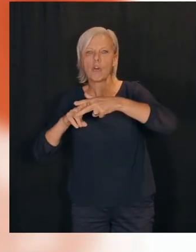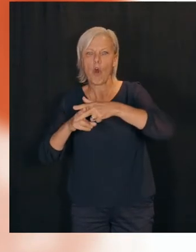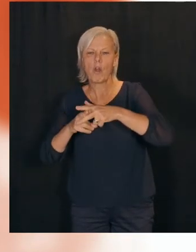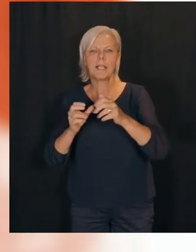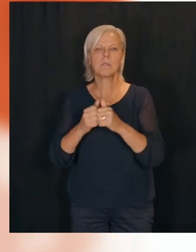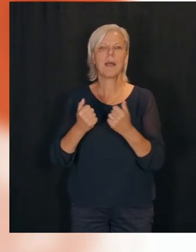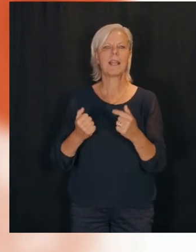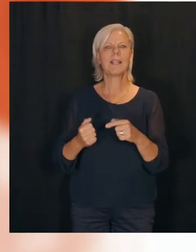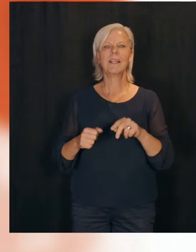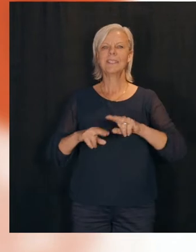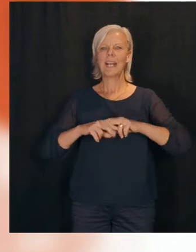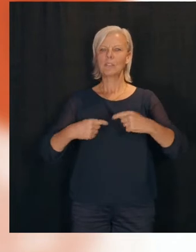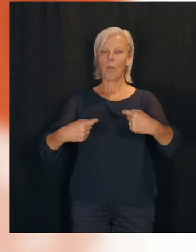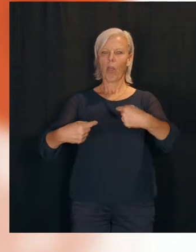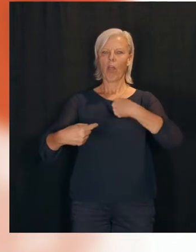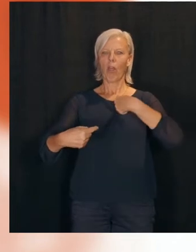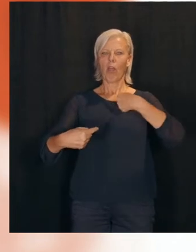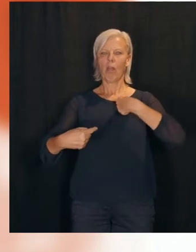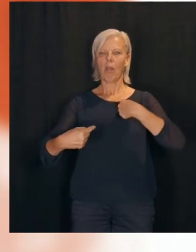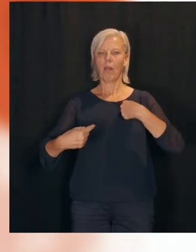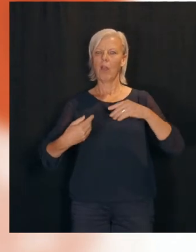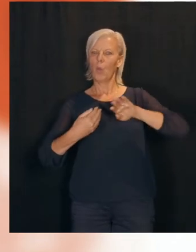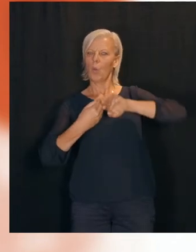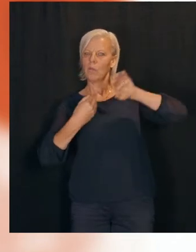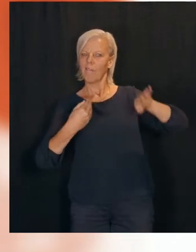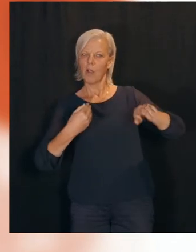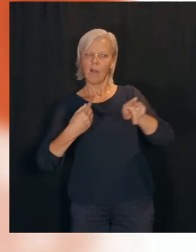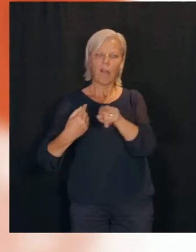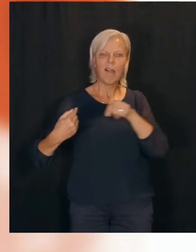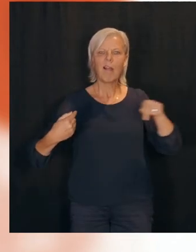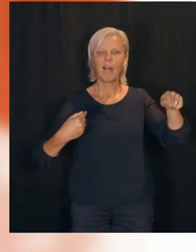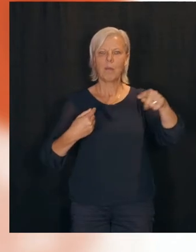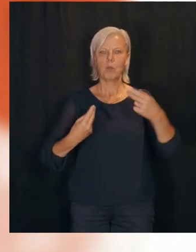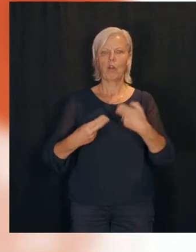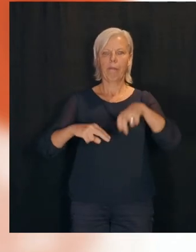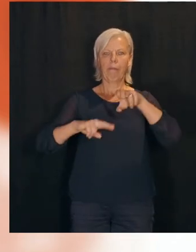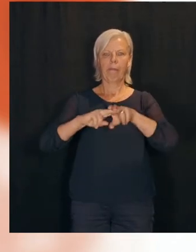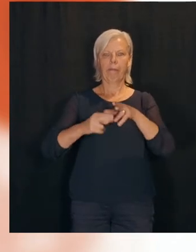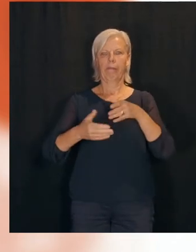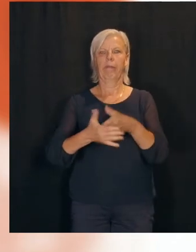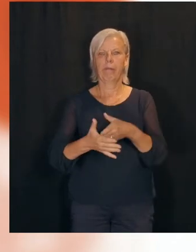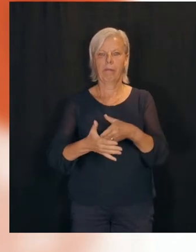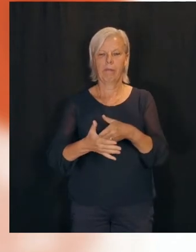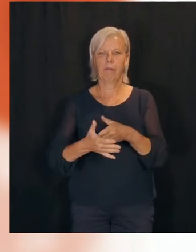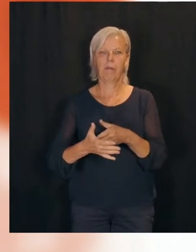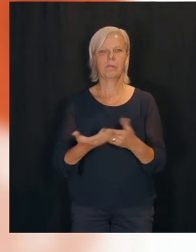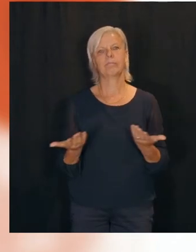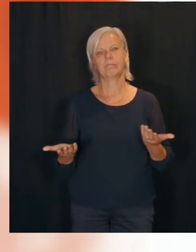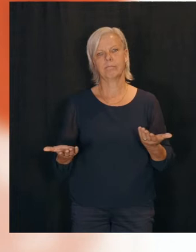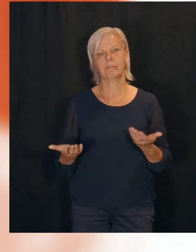väldigt utpekande och exkluderande tillgänglighet som sätter mig i en sårbar situation.